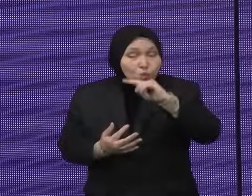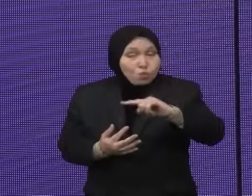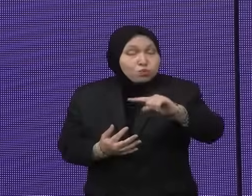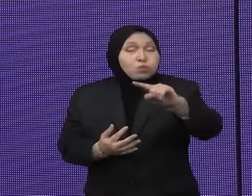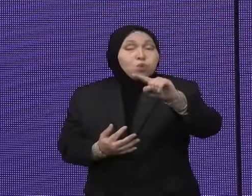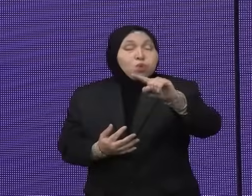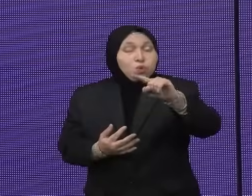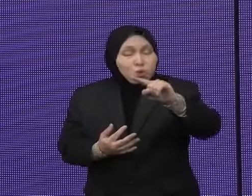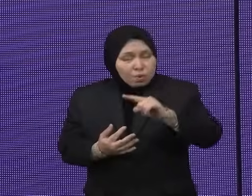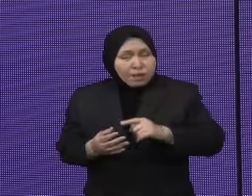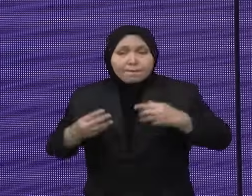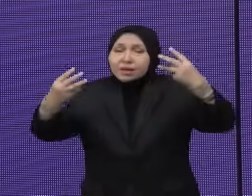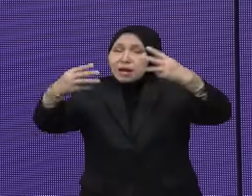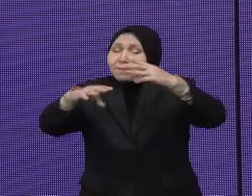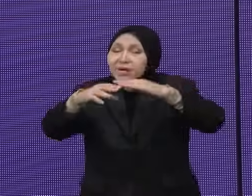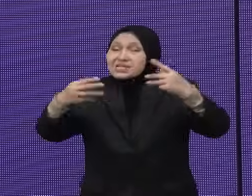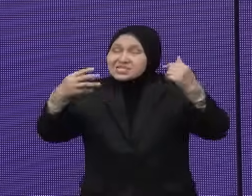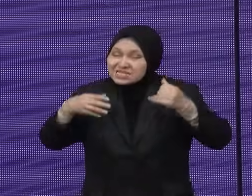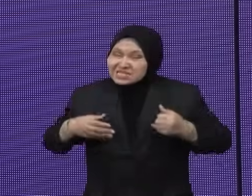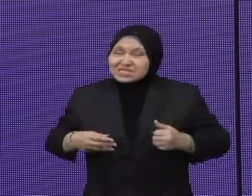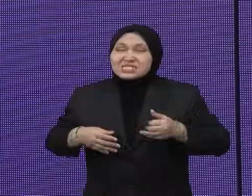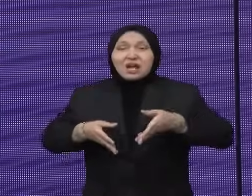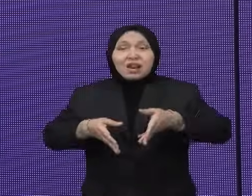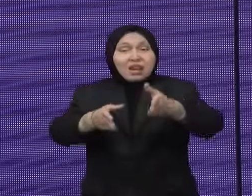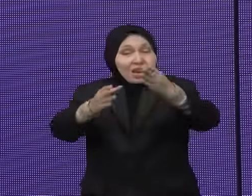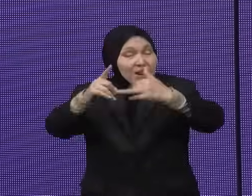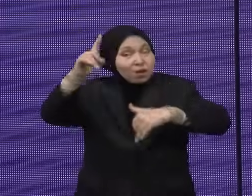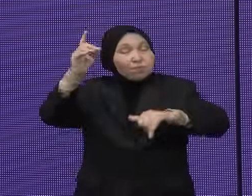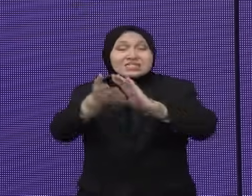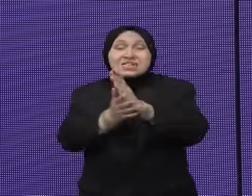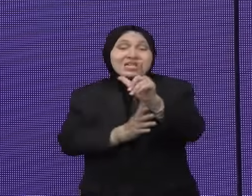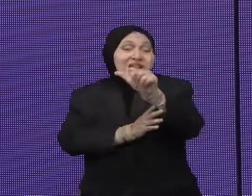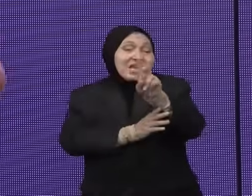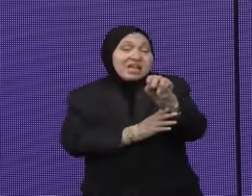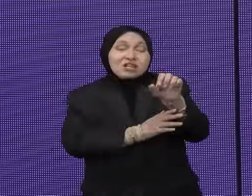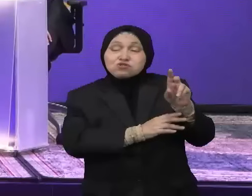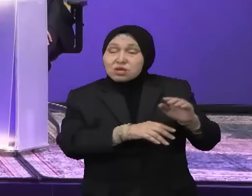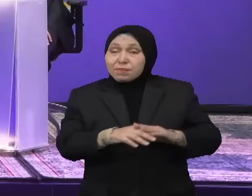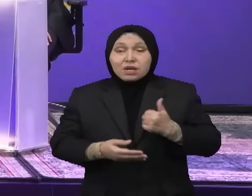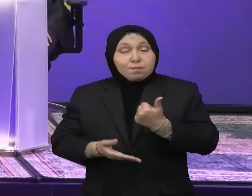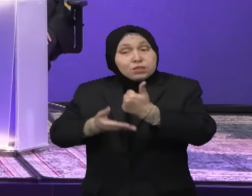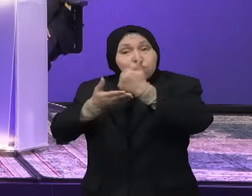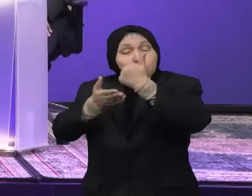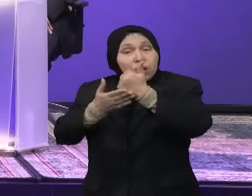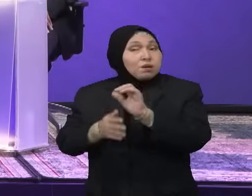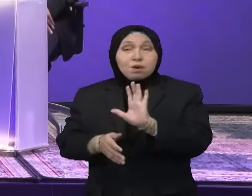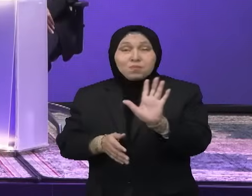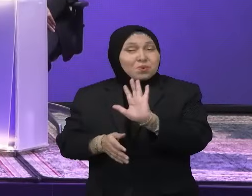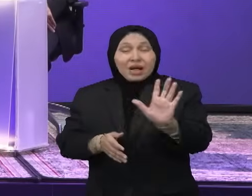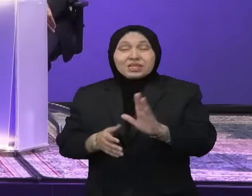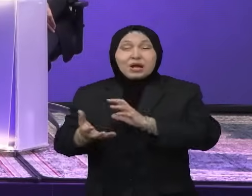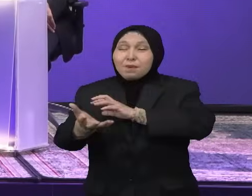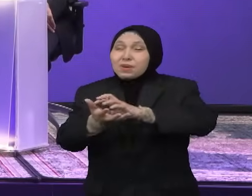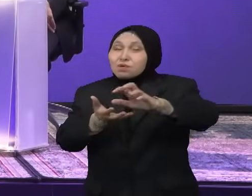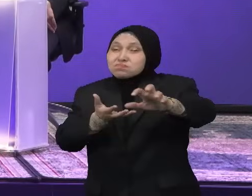tuqatiluna fi sabilillah, berperang pada jalan Allah, sebenarnya dia menjadi ejen kepada pertolongan, Ustaz. Ya, bukannya yang akan